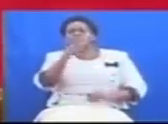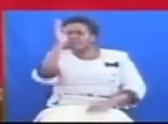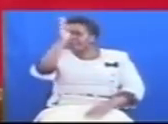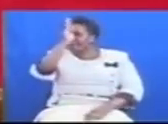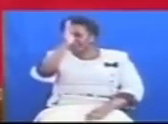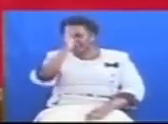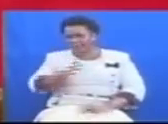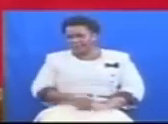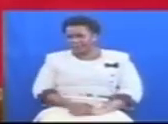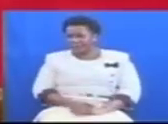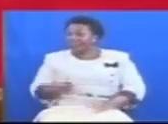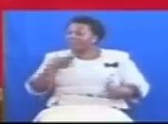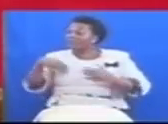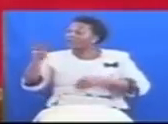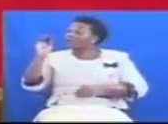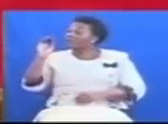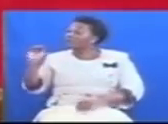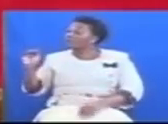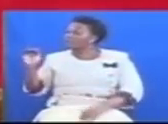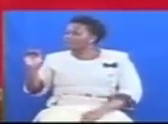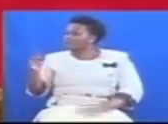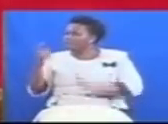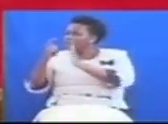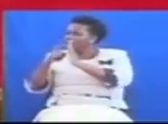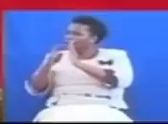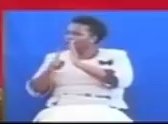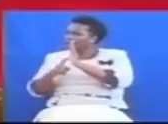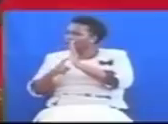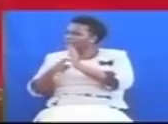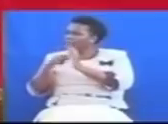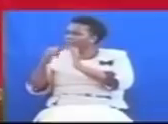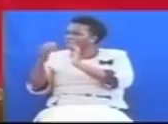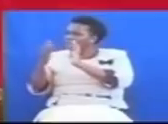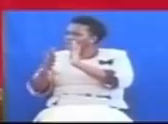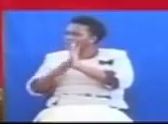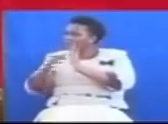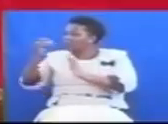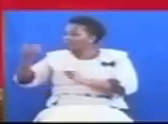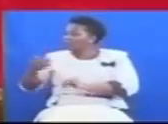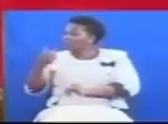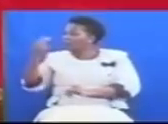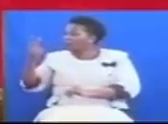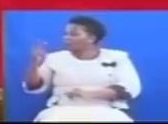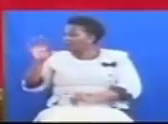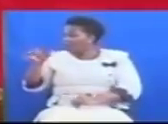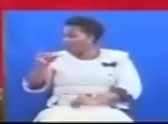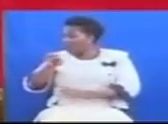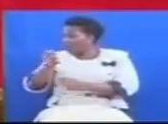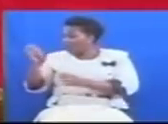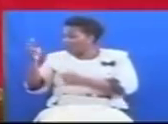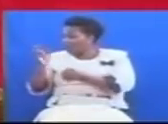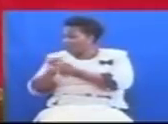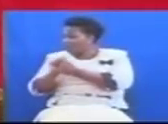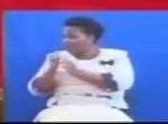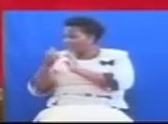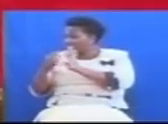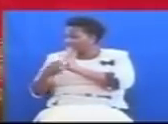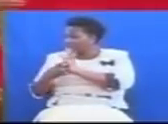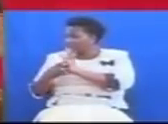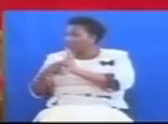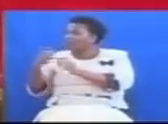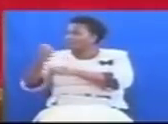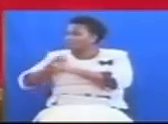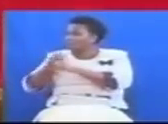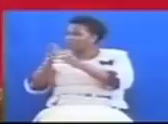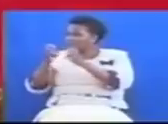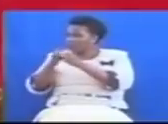Na nimkumbushe tu kwamba tarehe 9 Februari mwaka 2019 kulikuwa na kikao